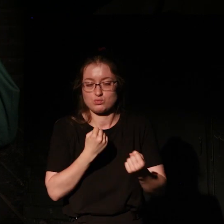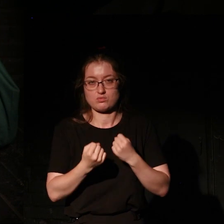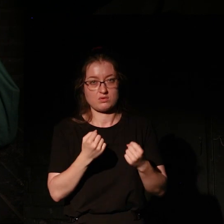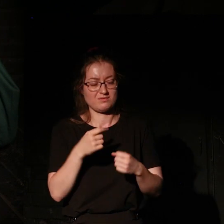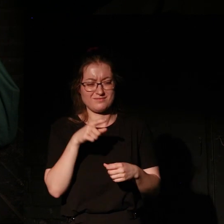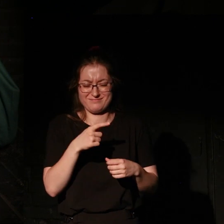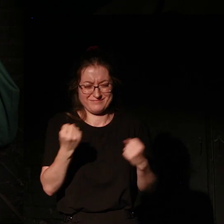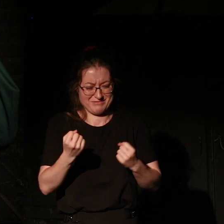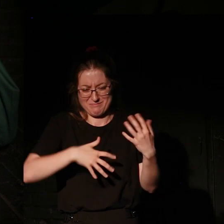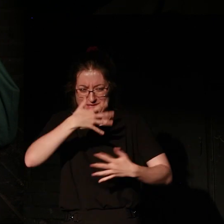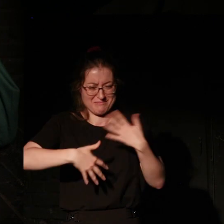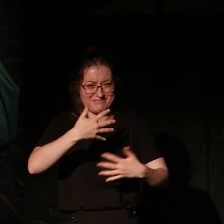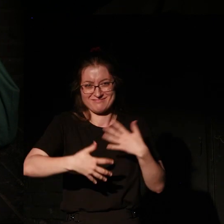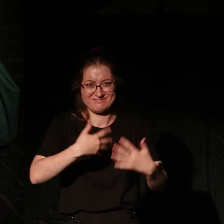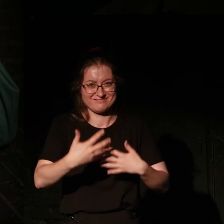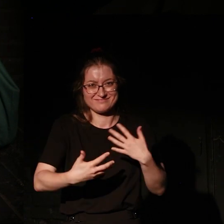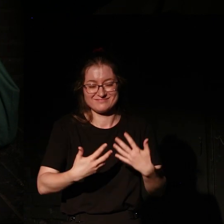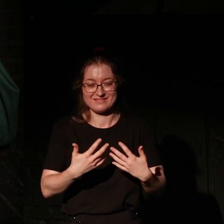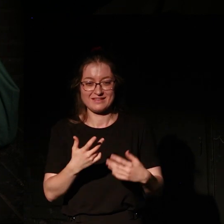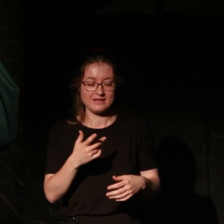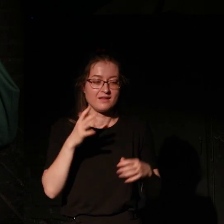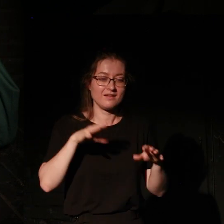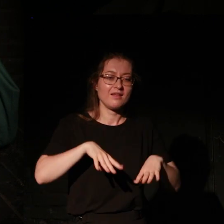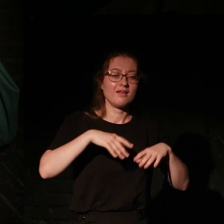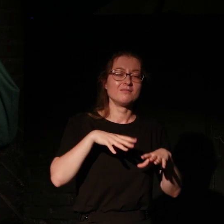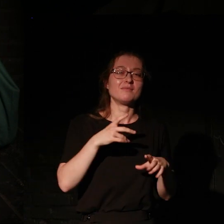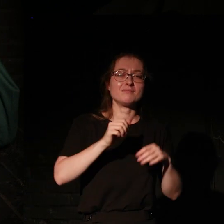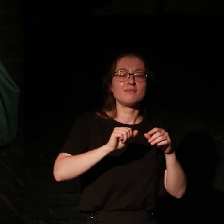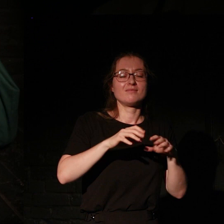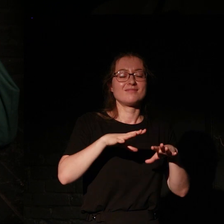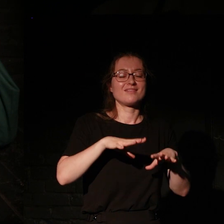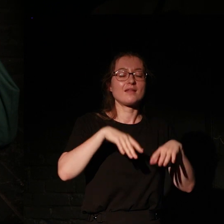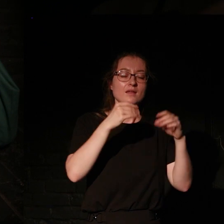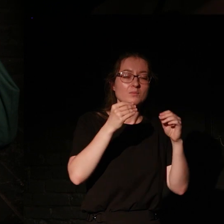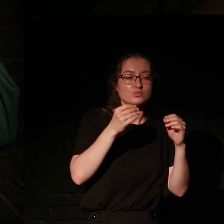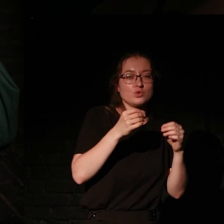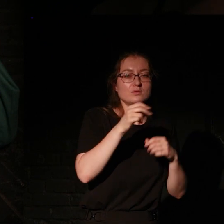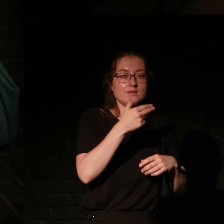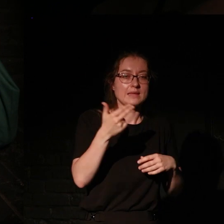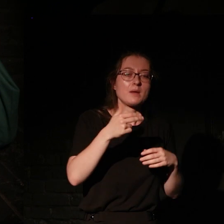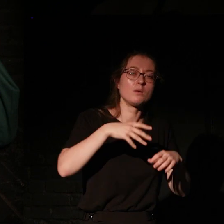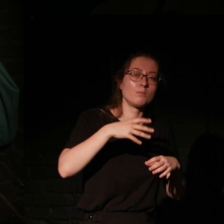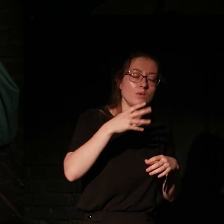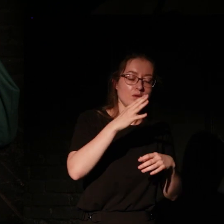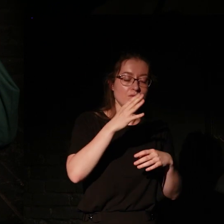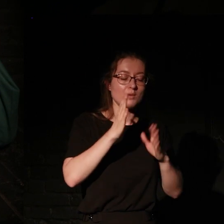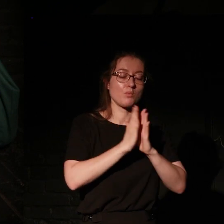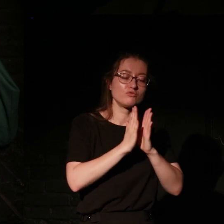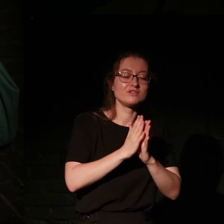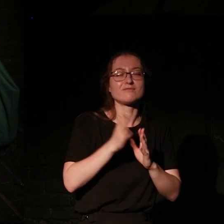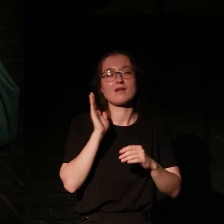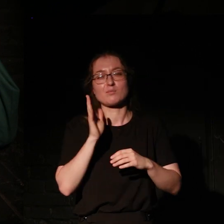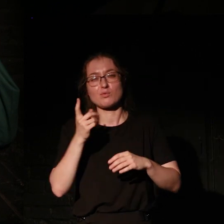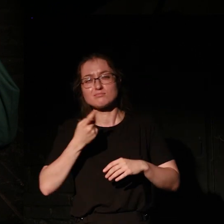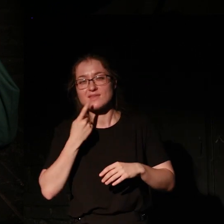Zaczyna się tam trochę o grzechu, potem o modlitwie, potem o języku, ale Jezusa tam właściwie nie ma. Dwa razy się